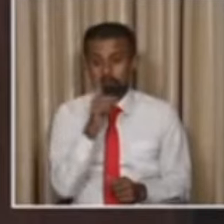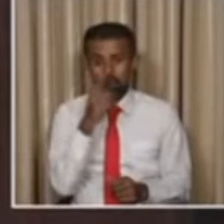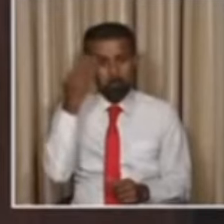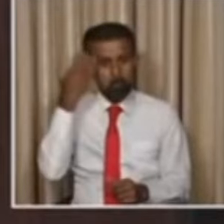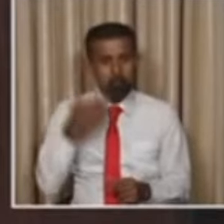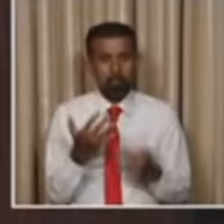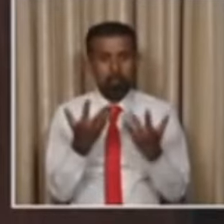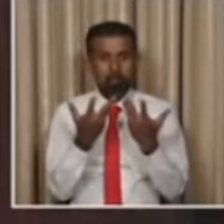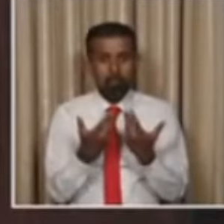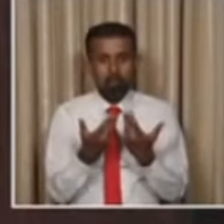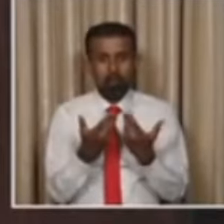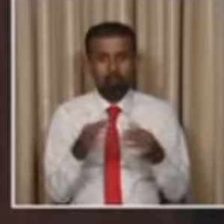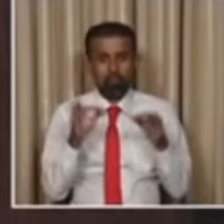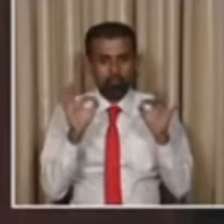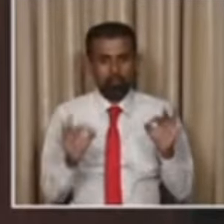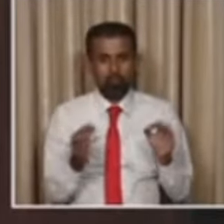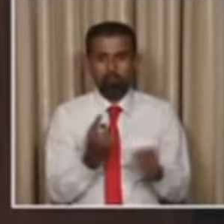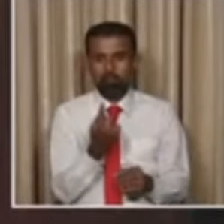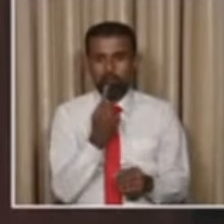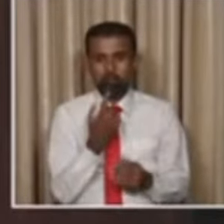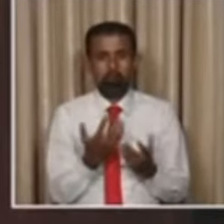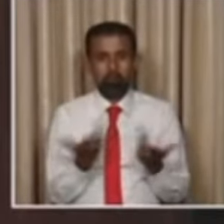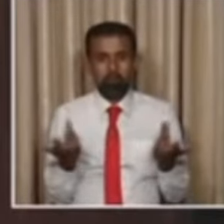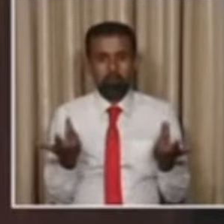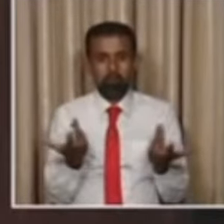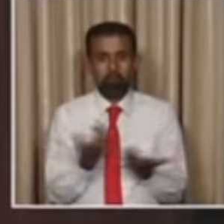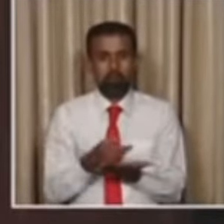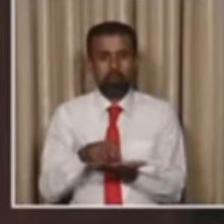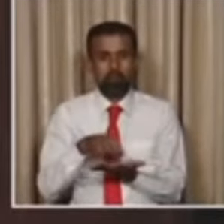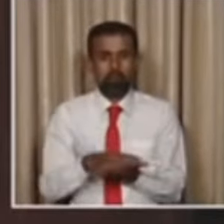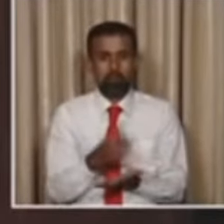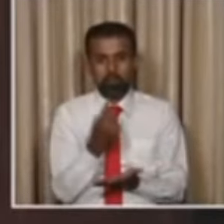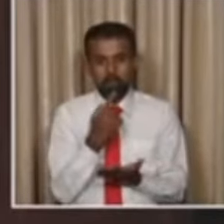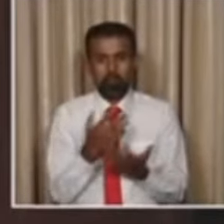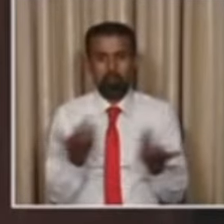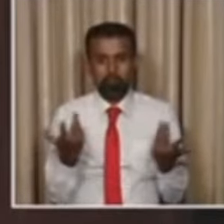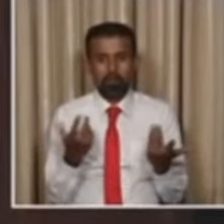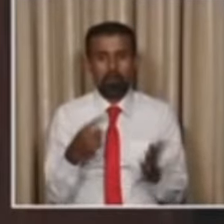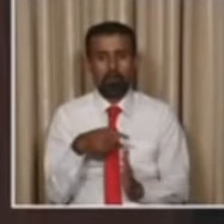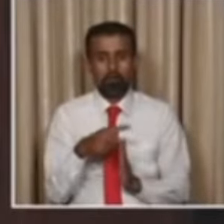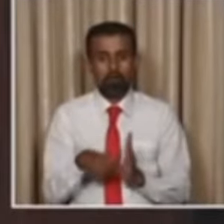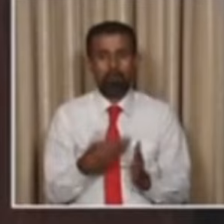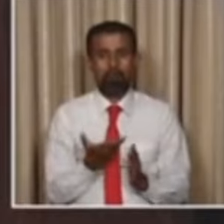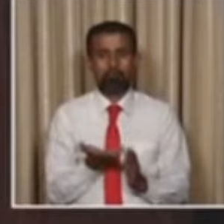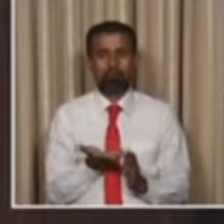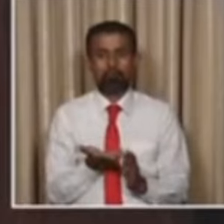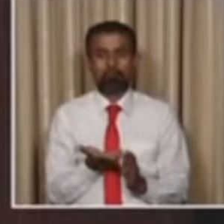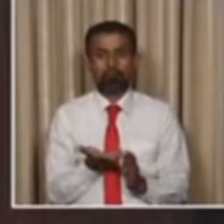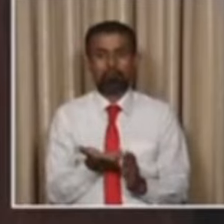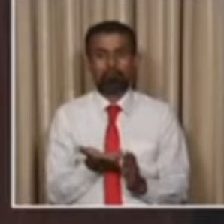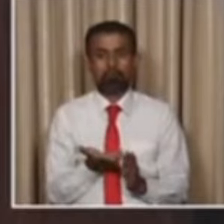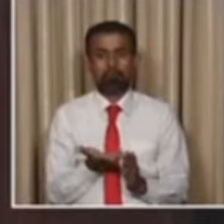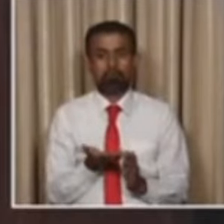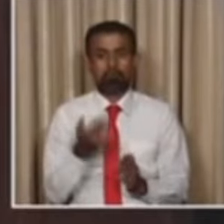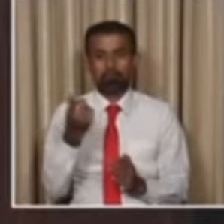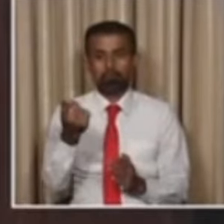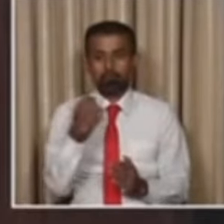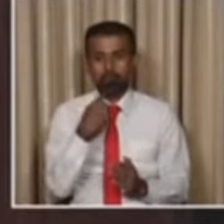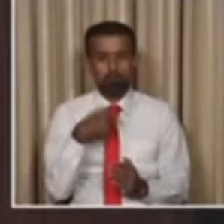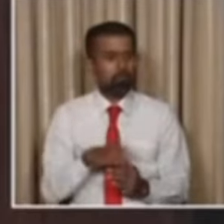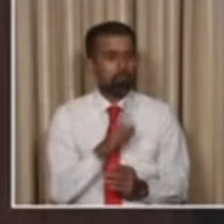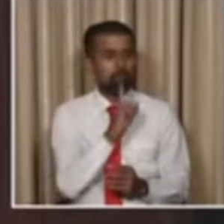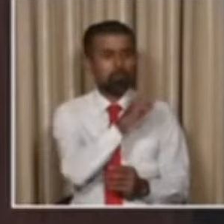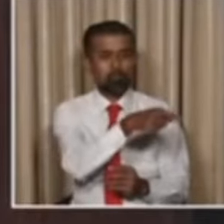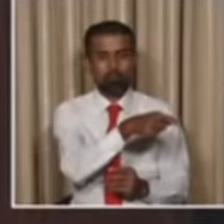ගානට හරියට ප්‍රකාශයක් දී ගන්න බැරි නිල වශයෙන් ප්‍රකාශයක් කරගන්න බැරි ජාතියක් රටක්. ඉතින් මේකේ අර පැත්තේ ඉඳගෙන මේ පැත්තටයි මේ පැත්තේ ඉඳගෙන